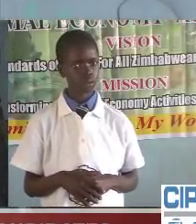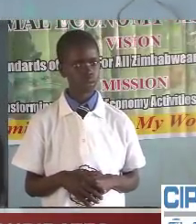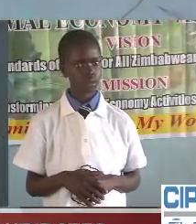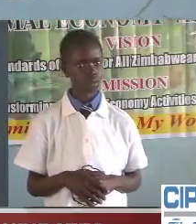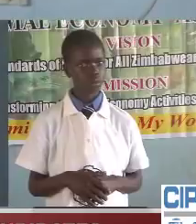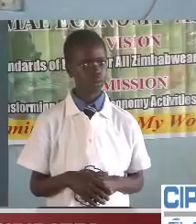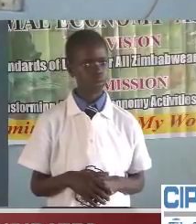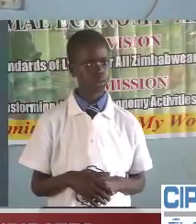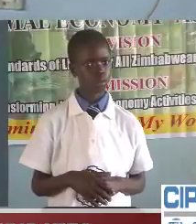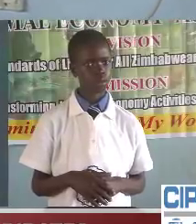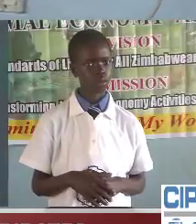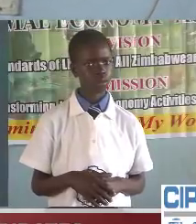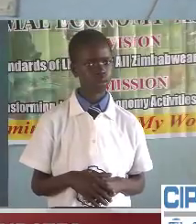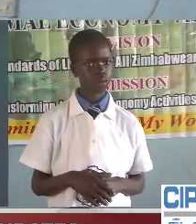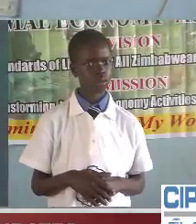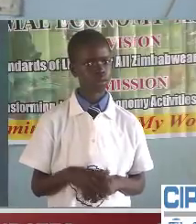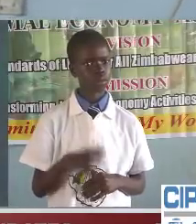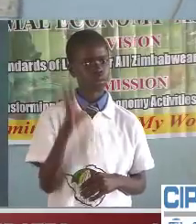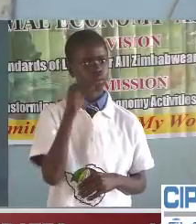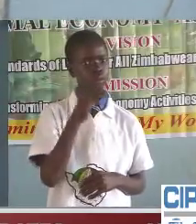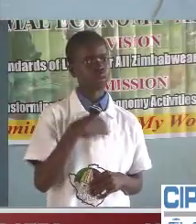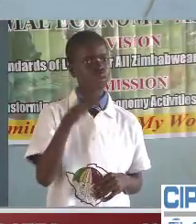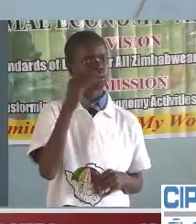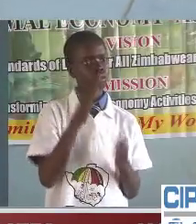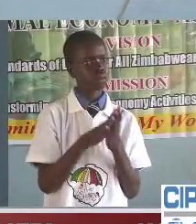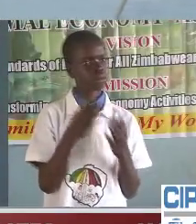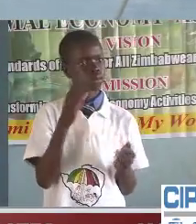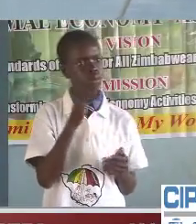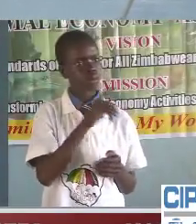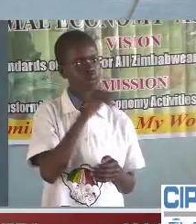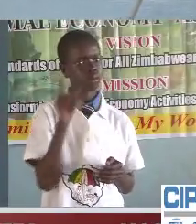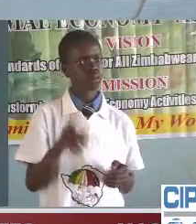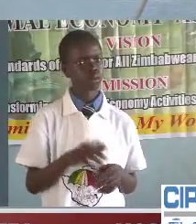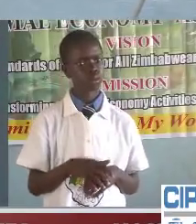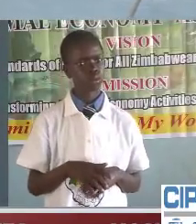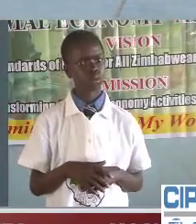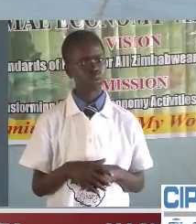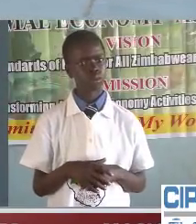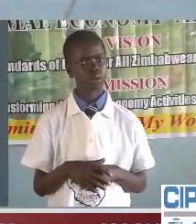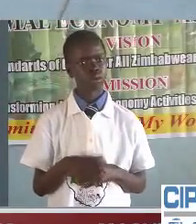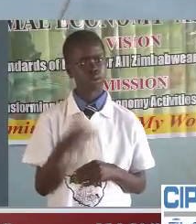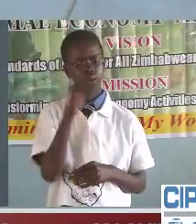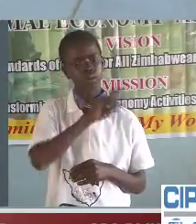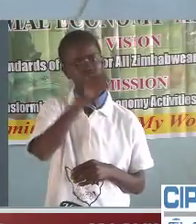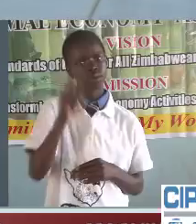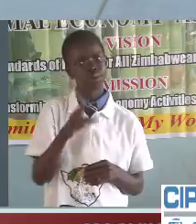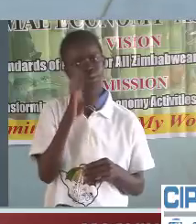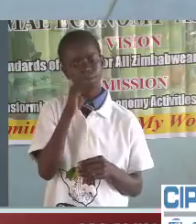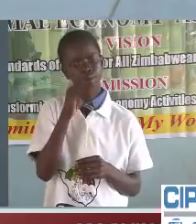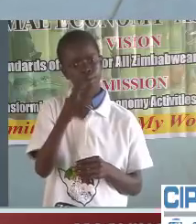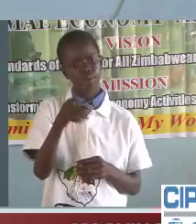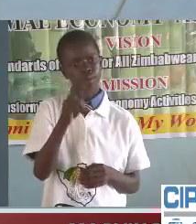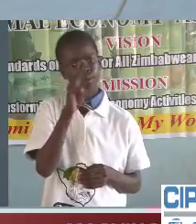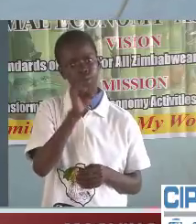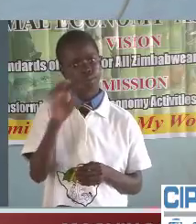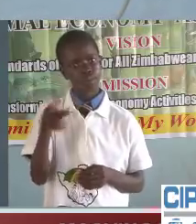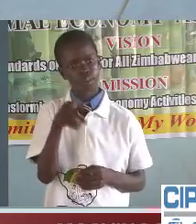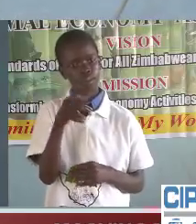chiri kutotaura. Alright, regai titaure tichiti ma aspiring councillors.